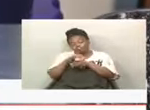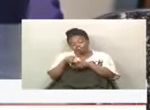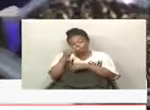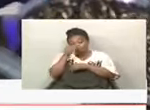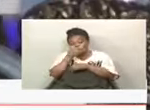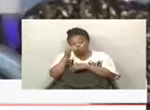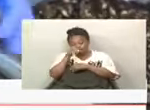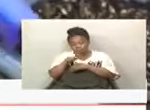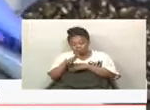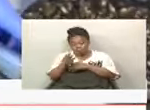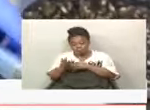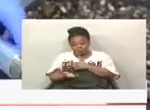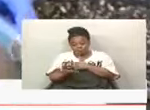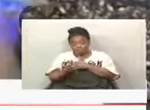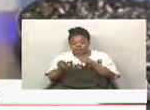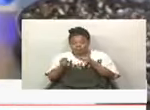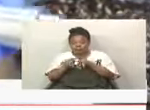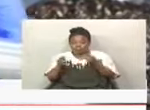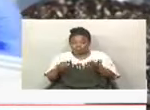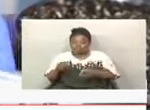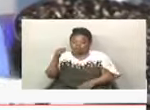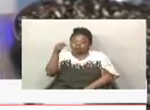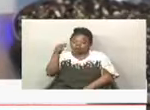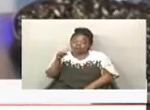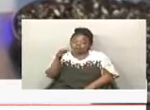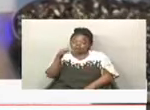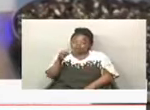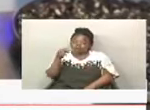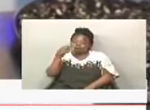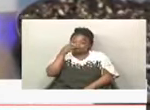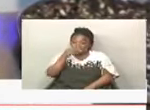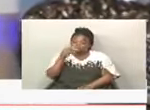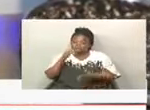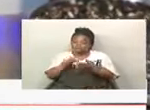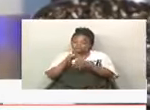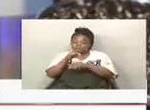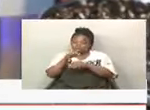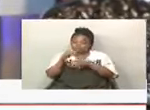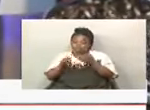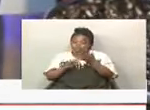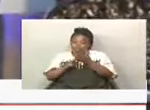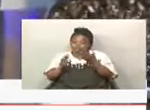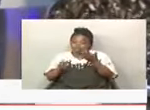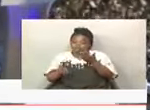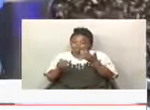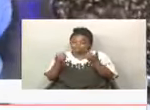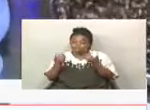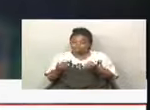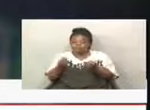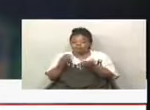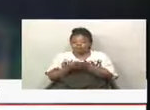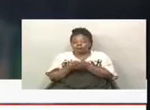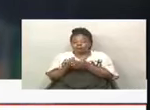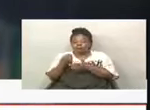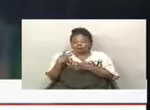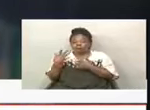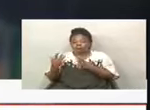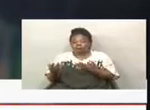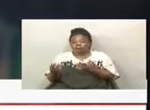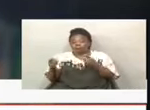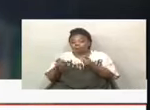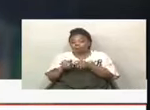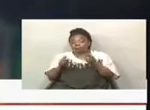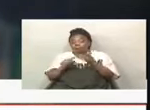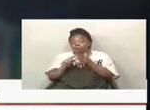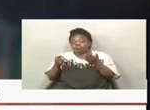butono. Butono agwa mu ttulube eriyitibwa vegetable oil eyeyambisa ne mukola sabuuni abadde takyagulikako olw'ebbula lye ne bw'oba omukozeseza